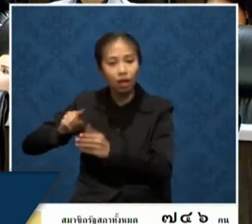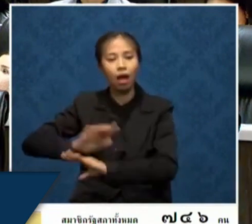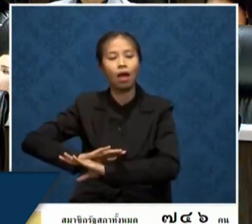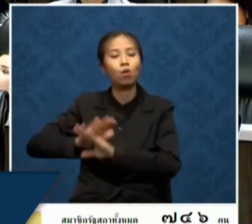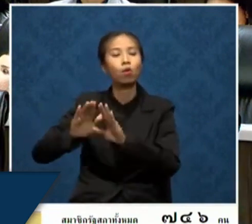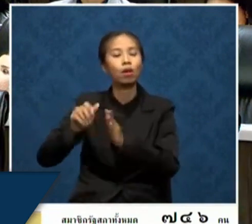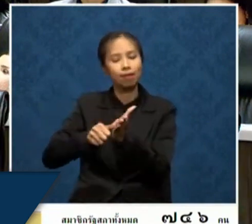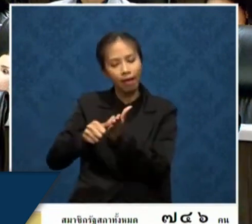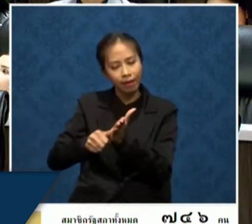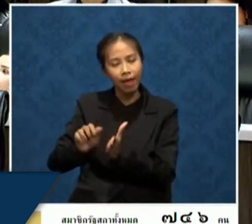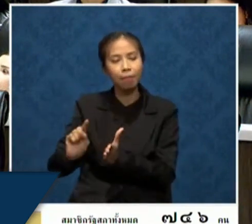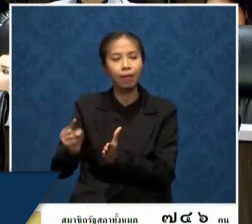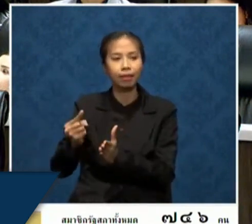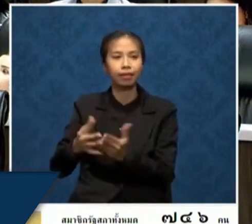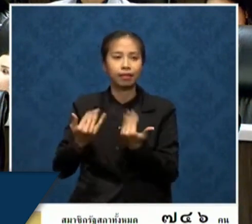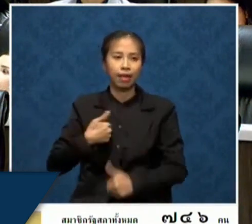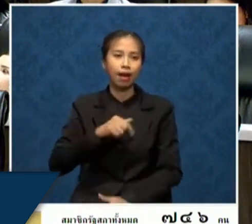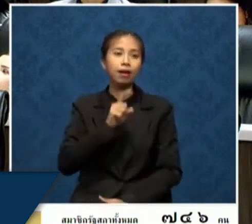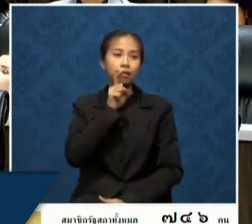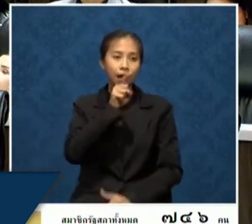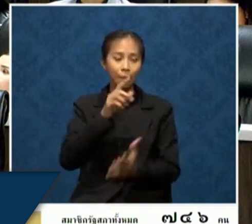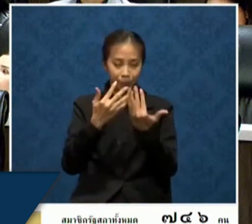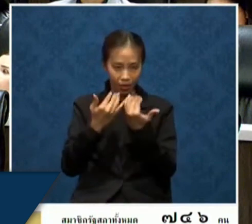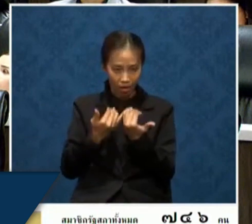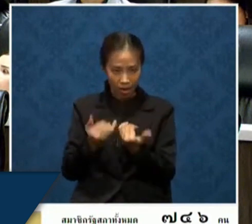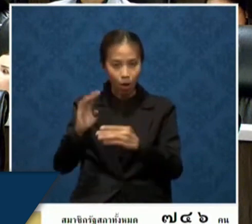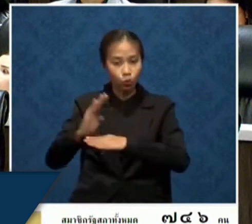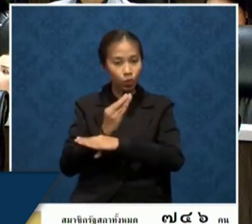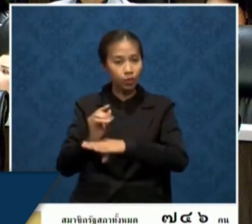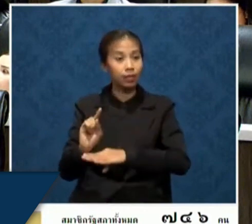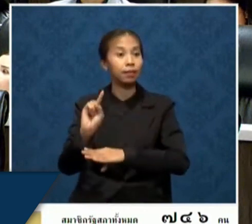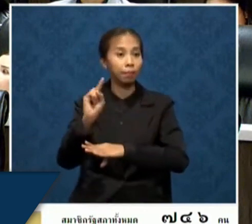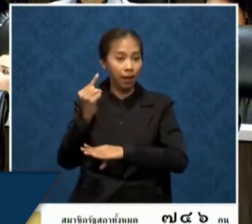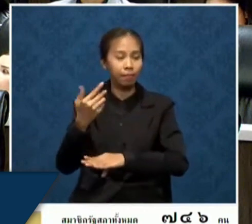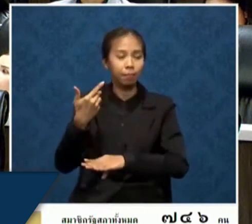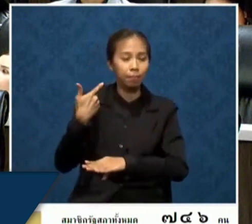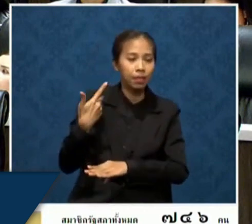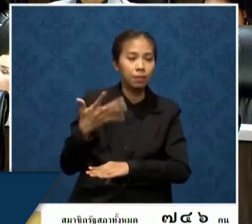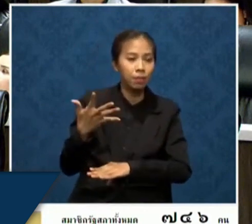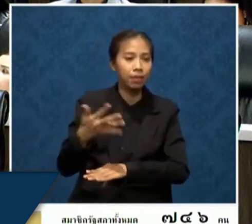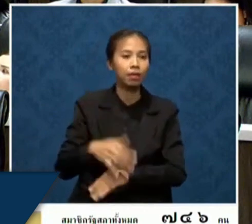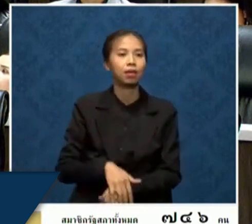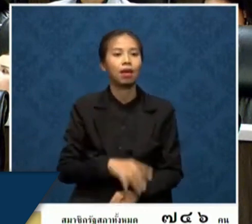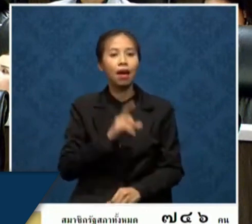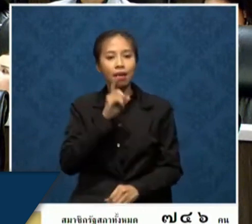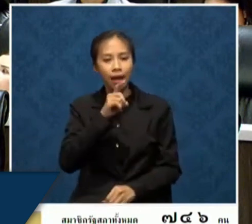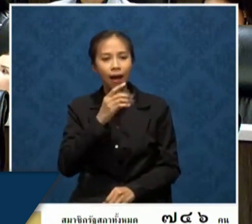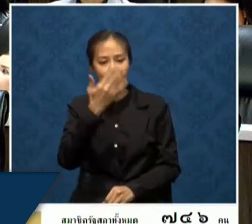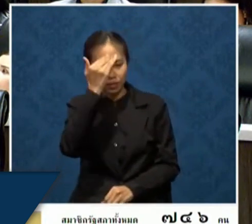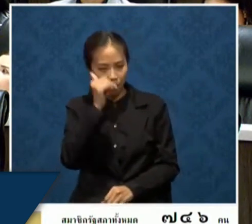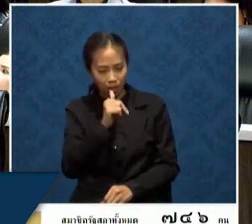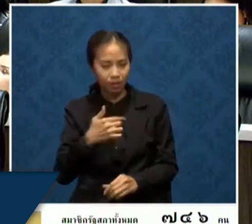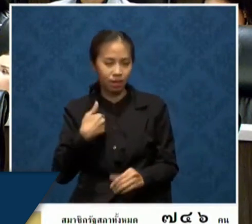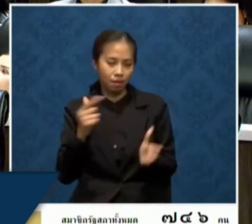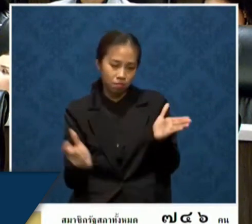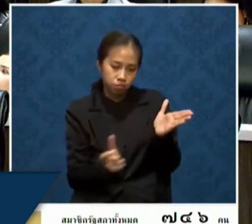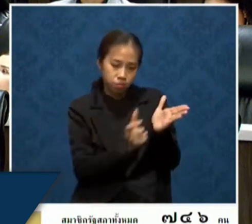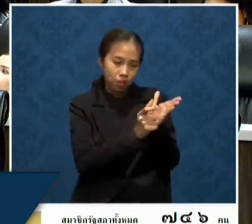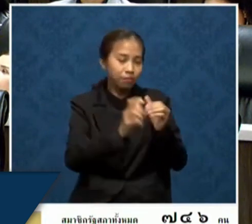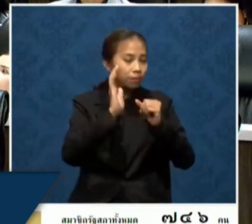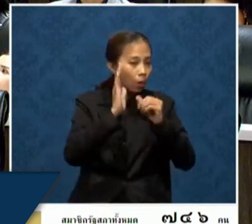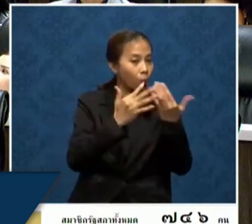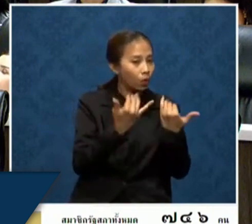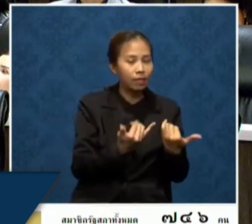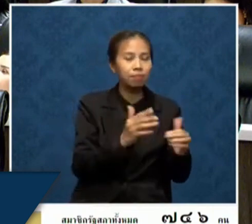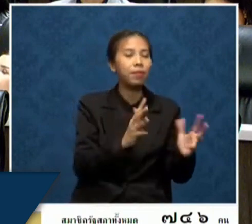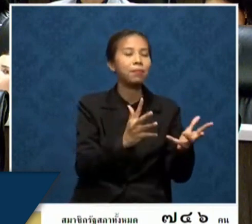2คำถามครับนโยบายเขตธุรกิจใหม่ยังมีอยู่หรือไม่ถ้ามีจะทำอย่างไรทำไมจึงไม่มีในคำแถลงนโยบาย